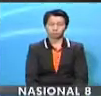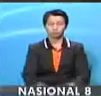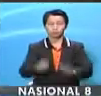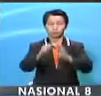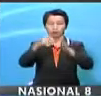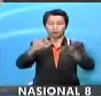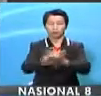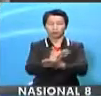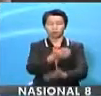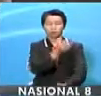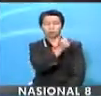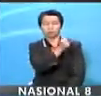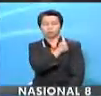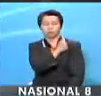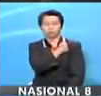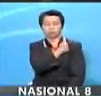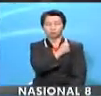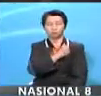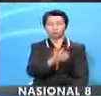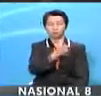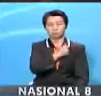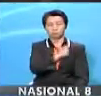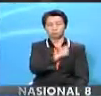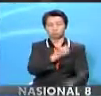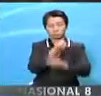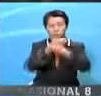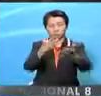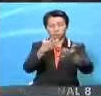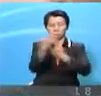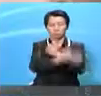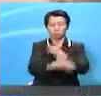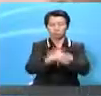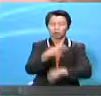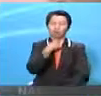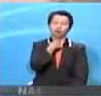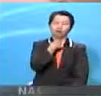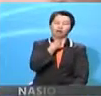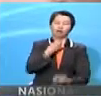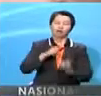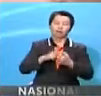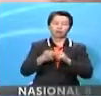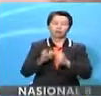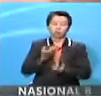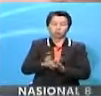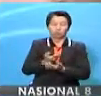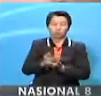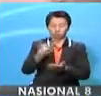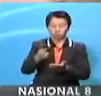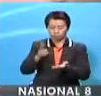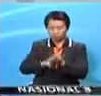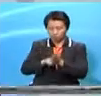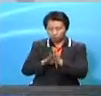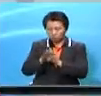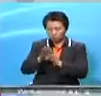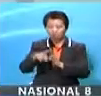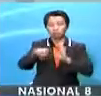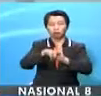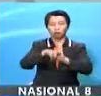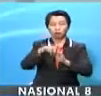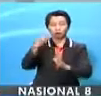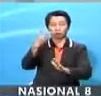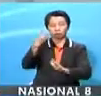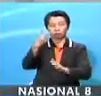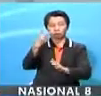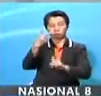Terbaru, Kanada secara rasminya mengumumkan negara itu berdepan kemelesetan ekonomi setelah merekodkan pertumbuhan negatif untuk dua